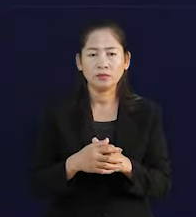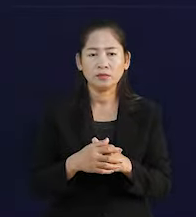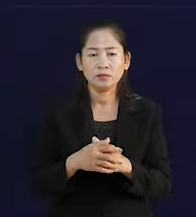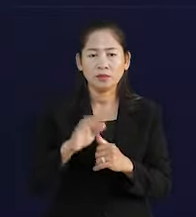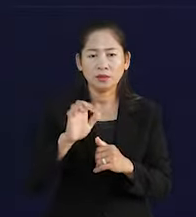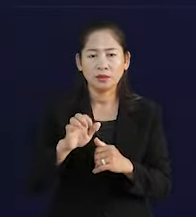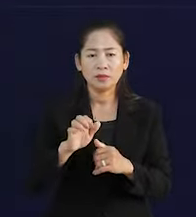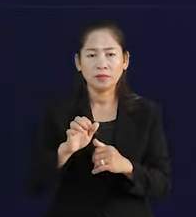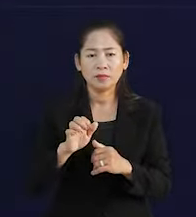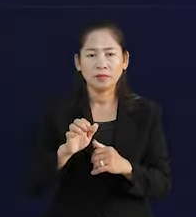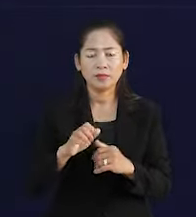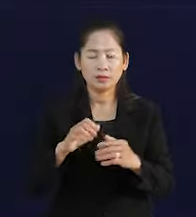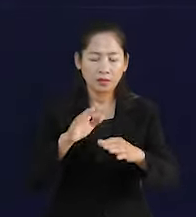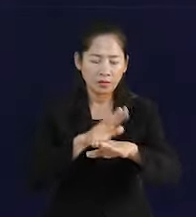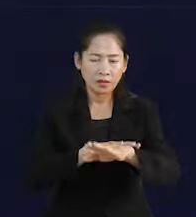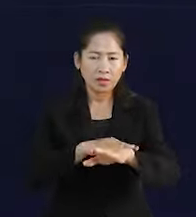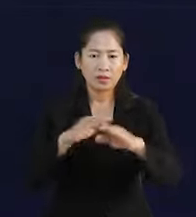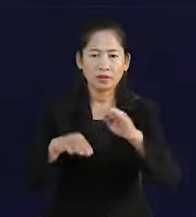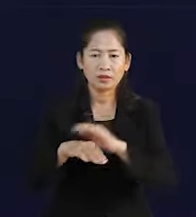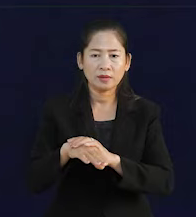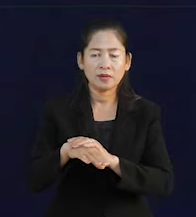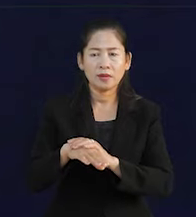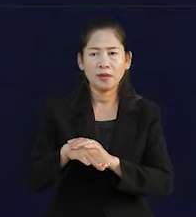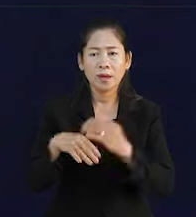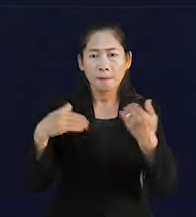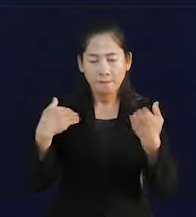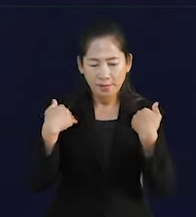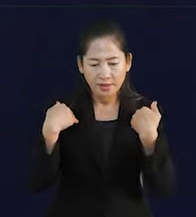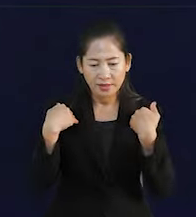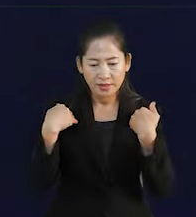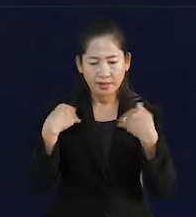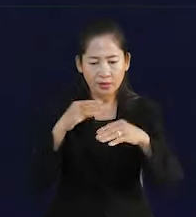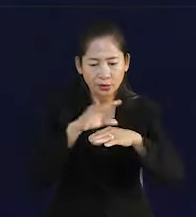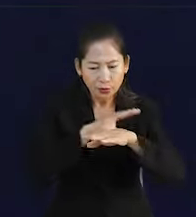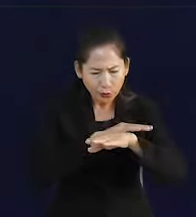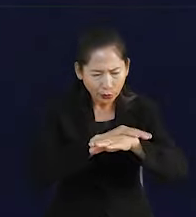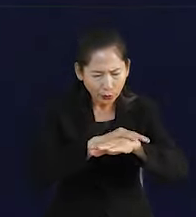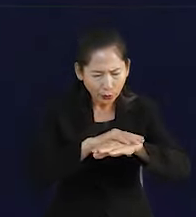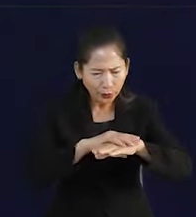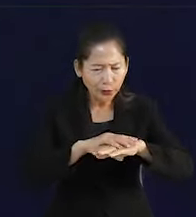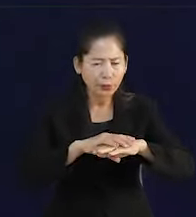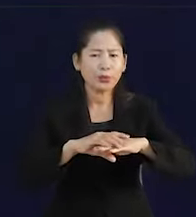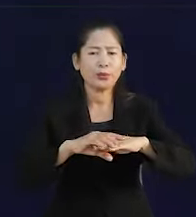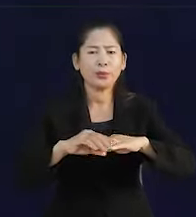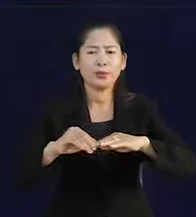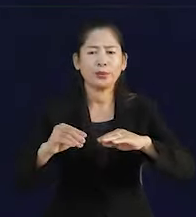ចាគឺដៃជើងគាត់មានដៃជើងស្រឡូន